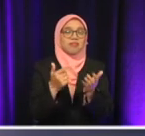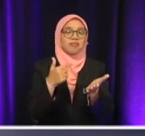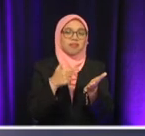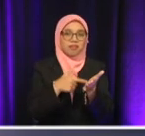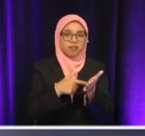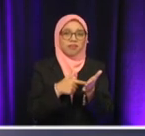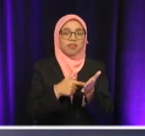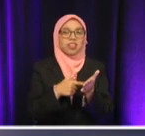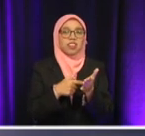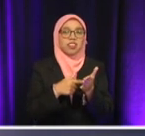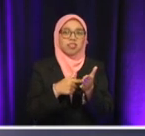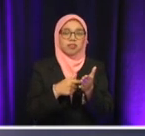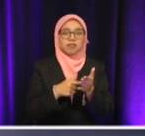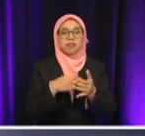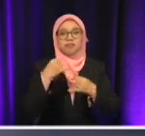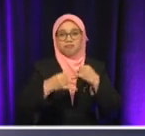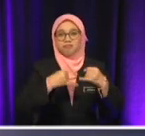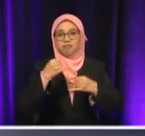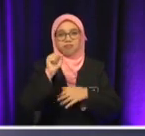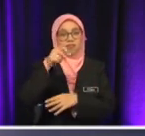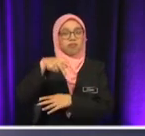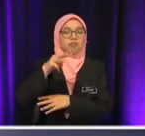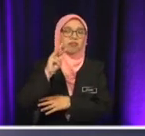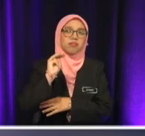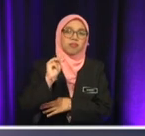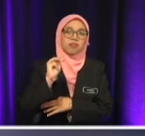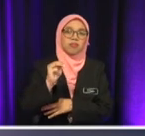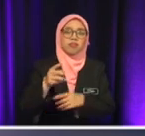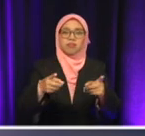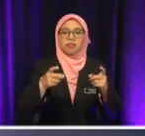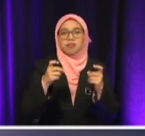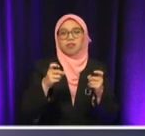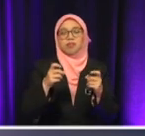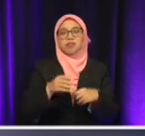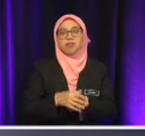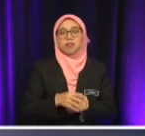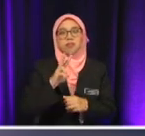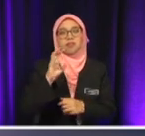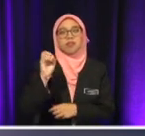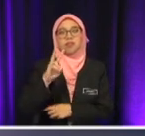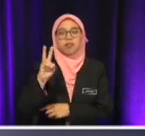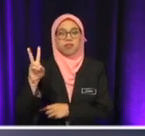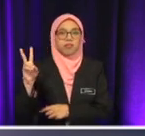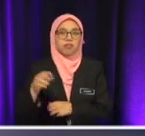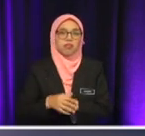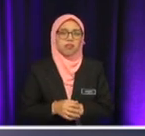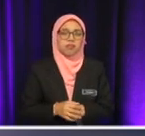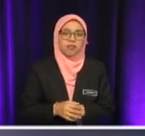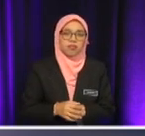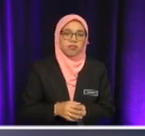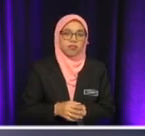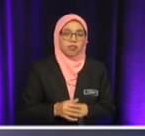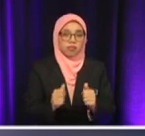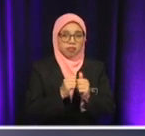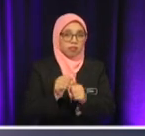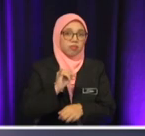SPM 2022 Pecutan. Dan hari ini bersama Syafiqah adalah Cikgu Ida, bagi guru bagi mata pelajaran asuhan